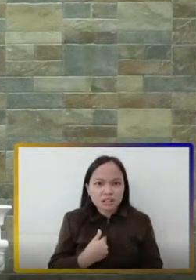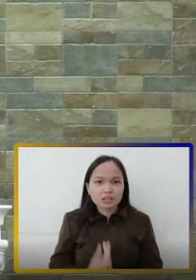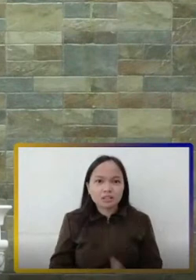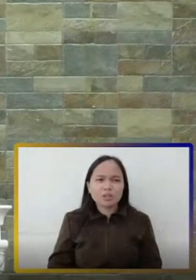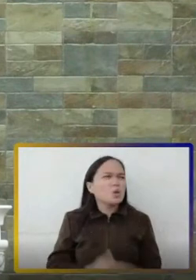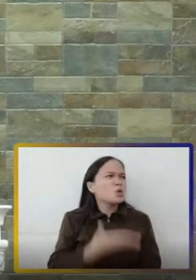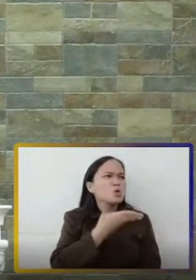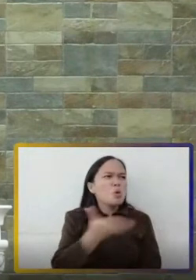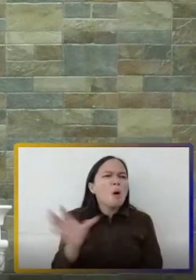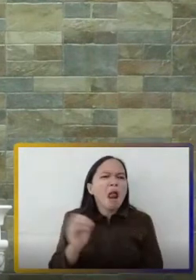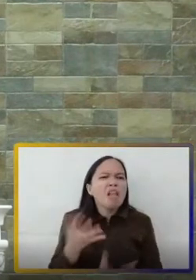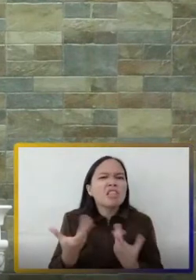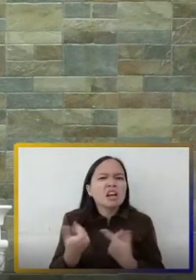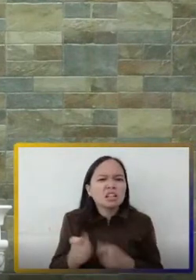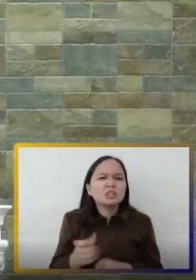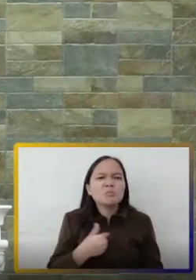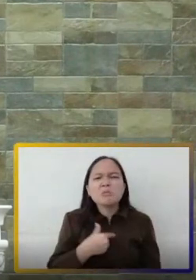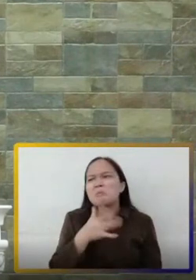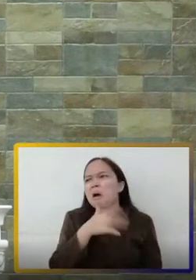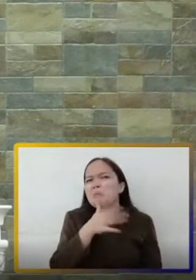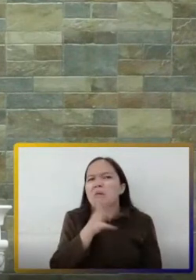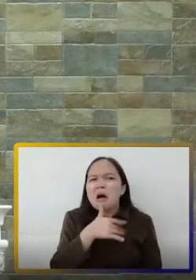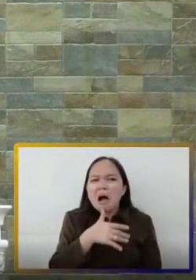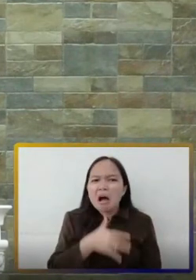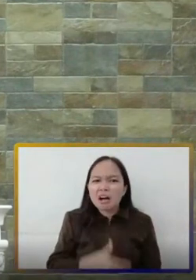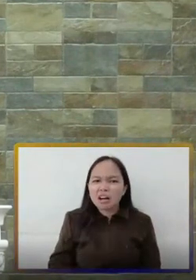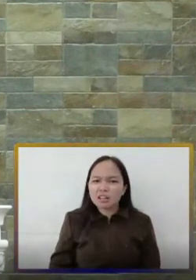Wala ka kasing tiwala sa akin, mama.